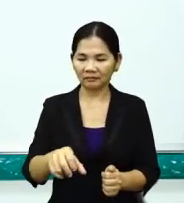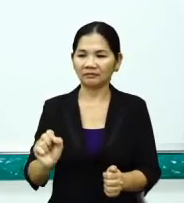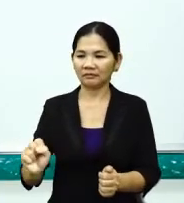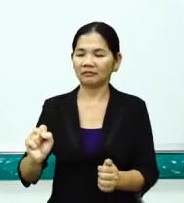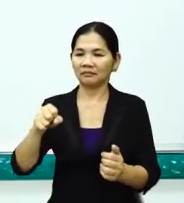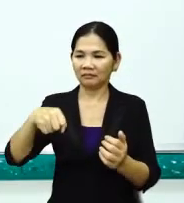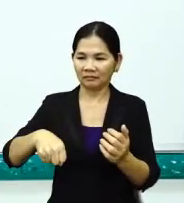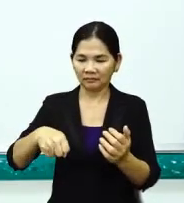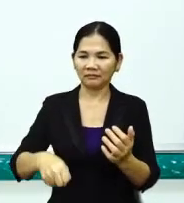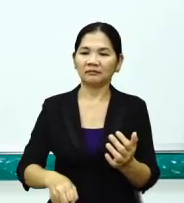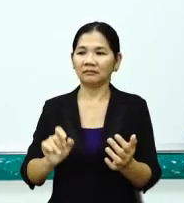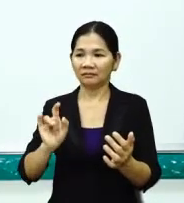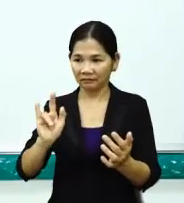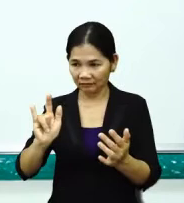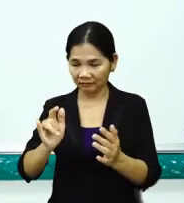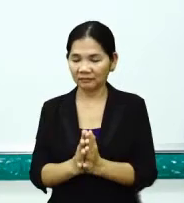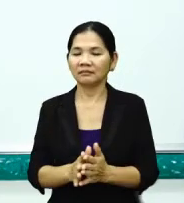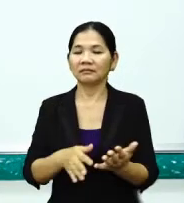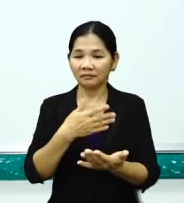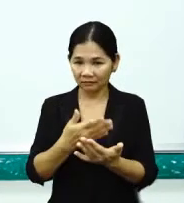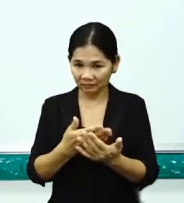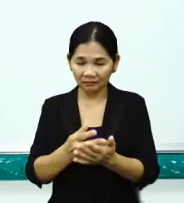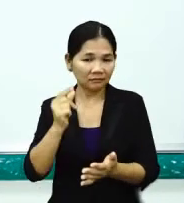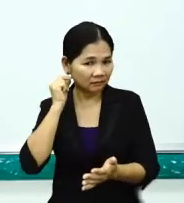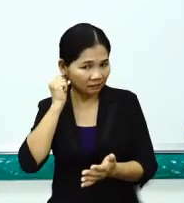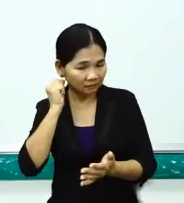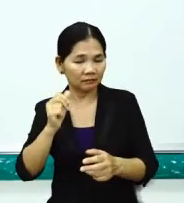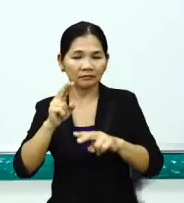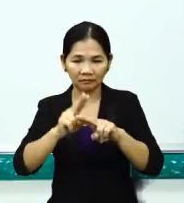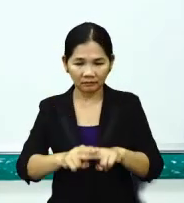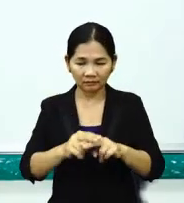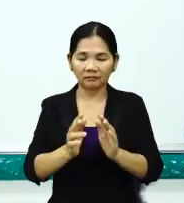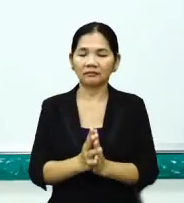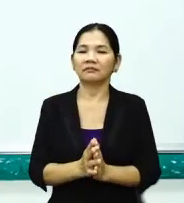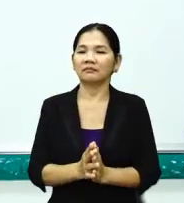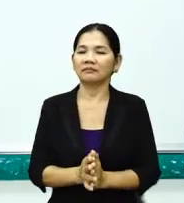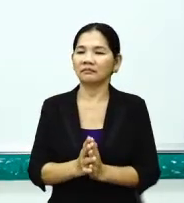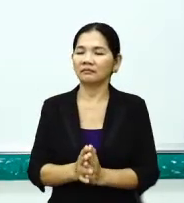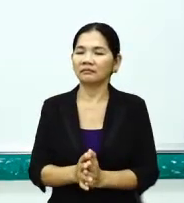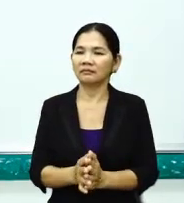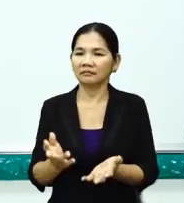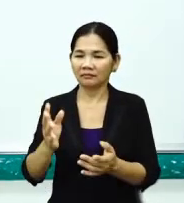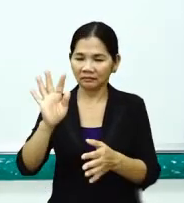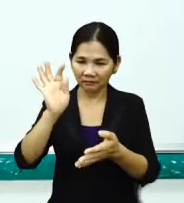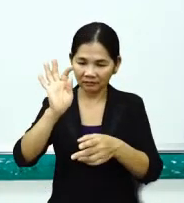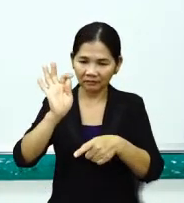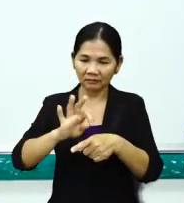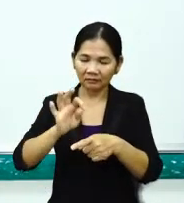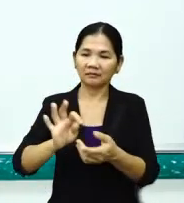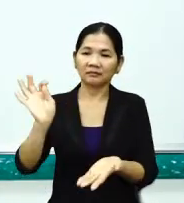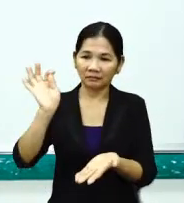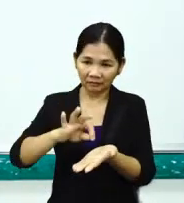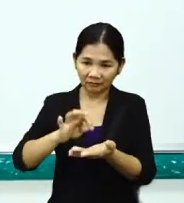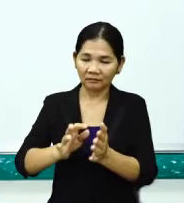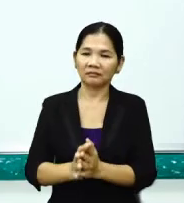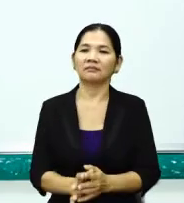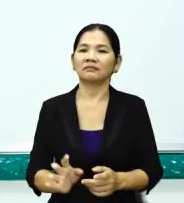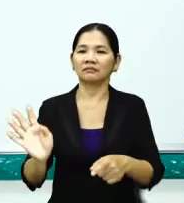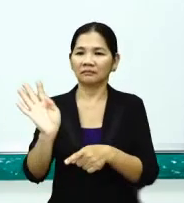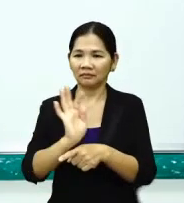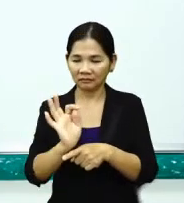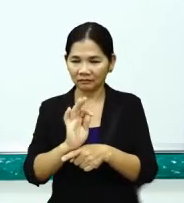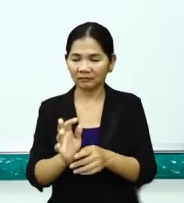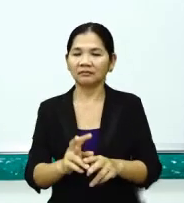cần tập mai môi mai ơi mai ơi chăm chăm rô